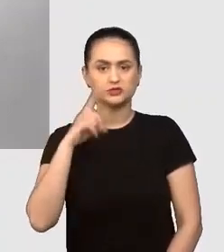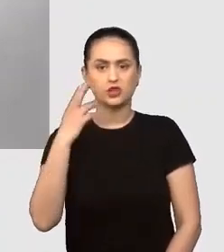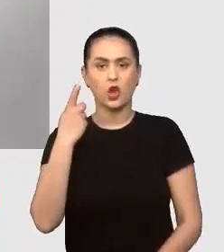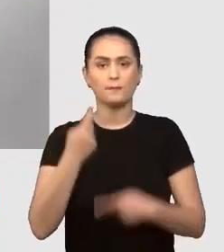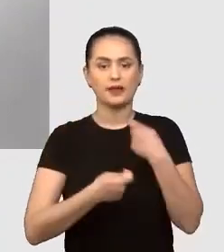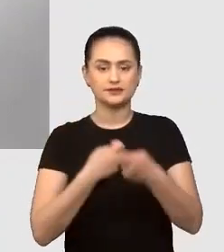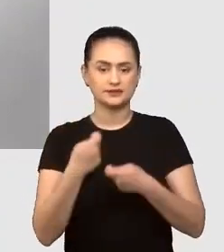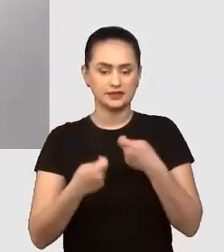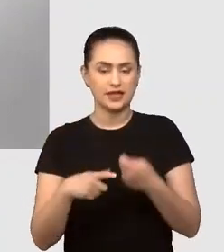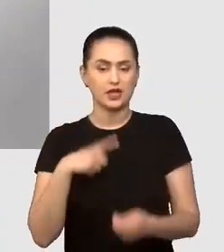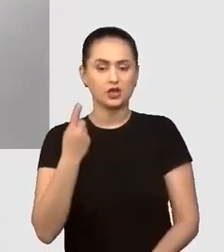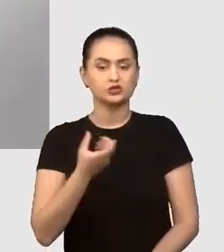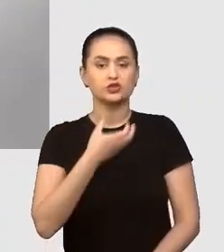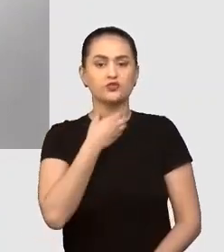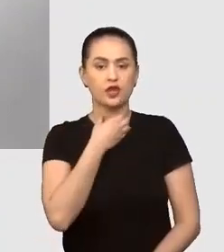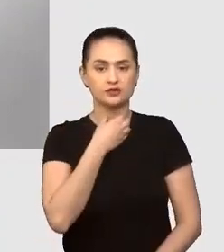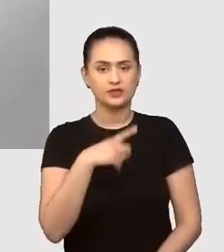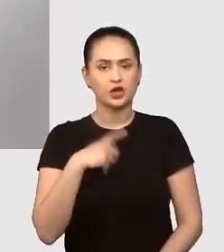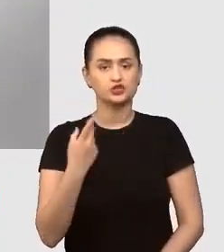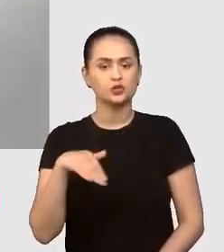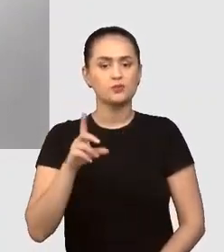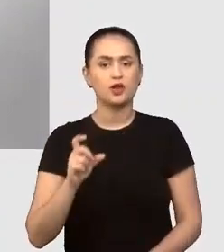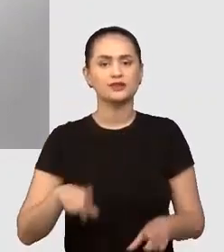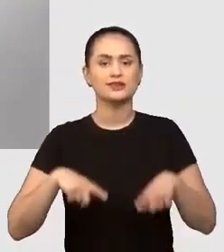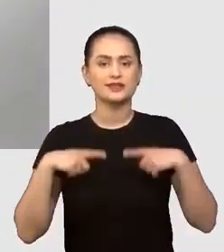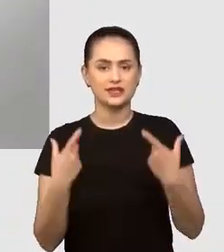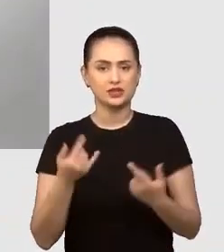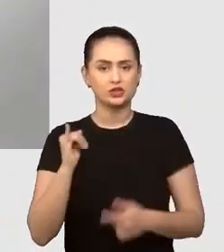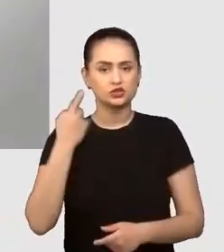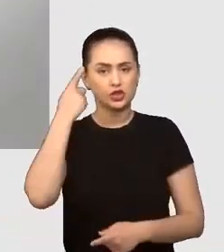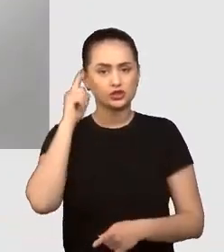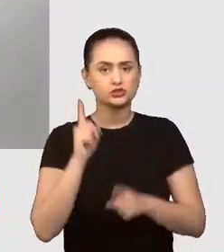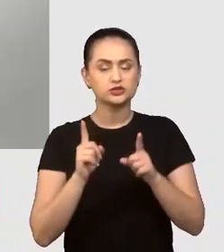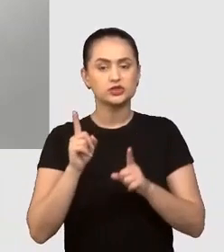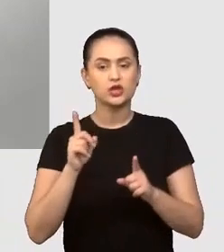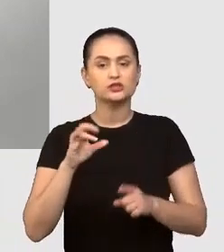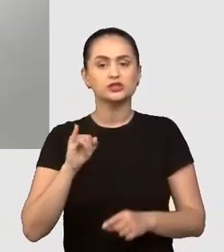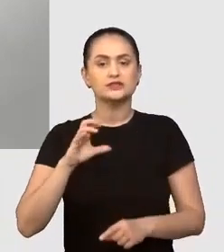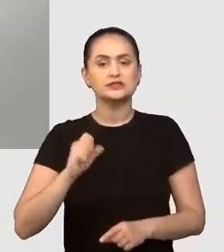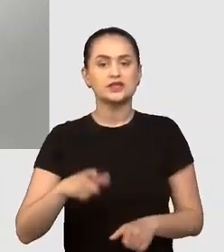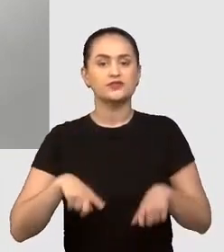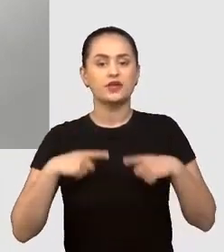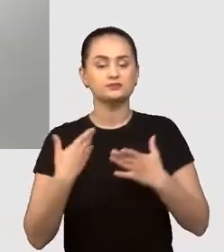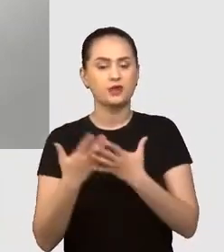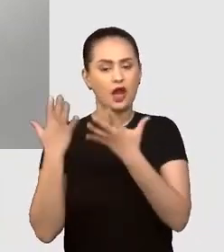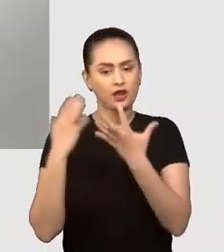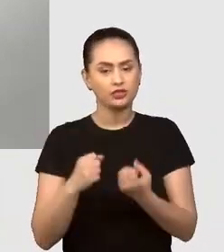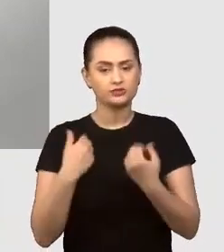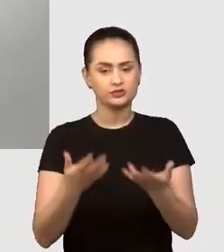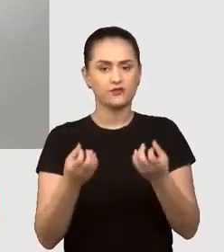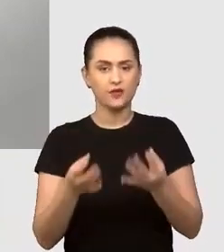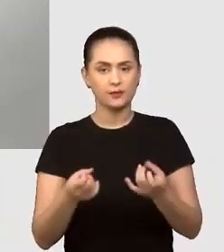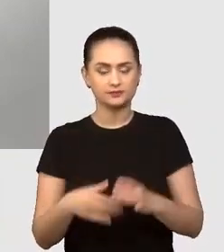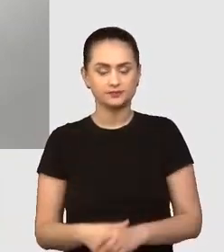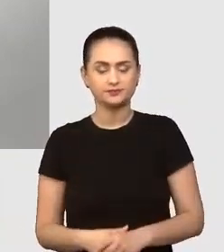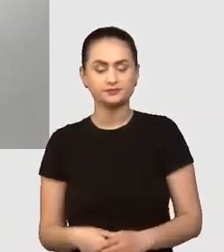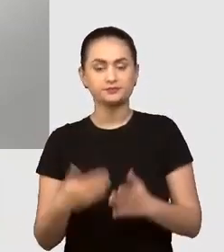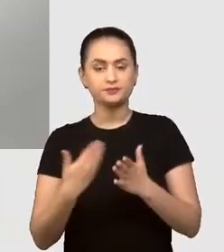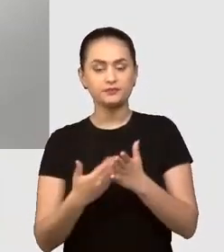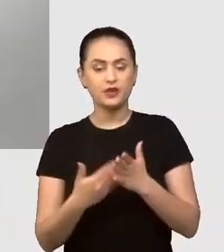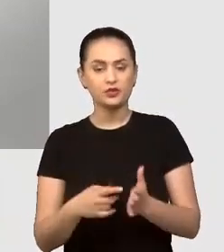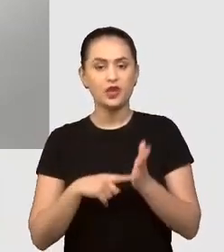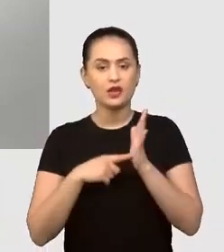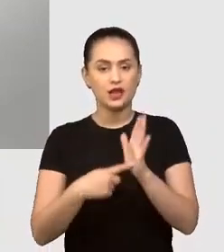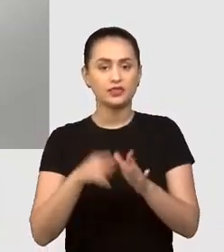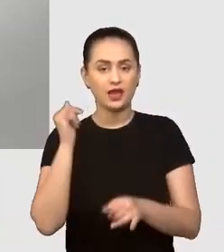Jurnalismul nu este doar o meserie, este o vocație, este un mod de a trăi. Iar jurnalistul își riscă uneori viața pentru a-ți